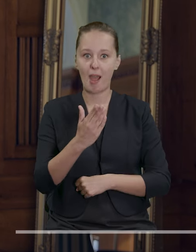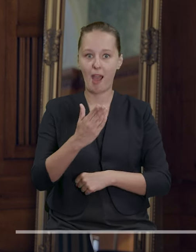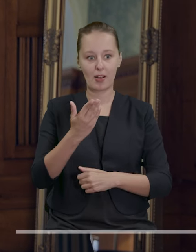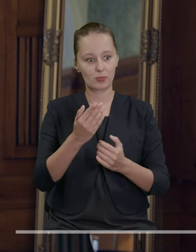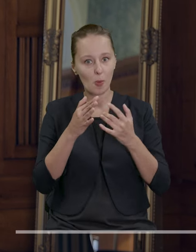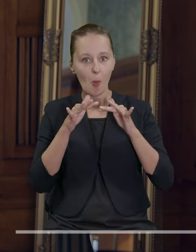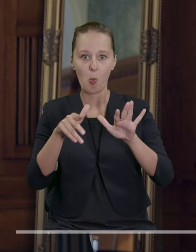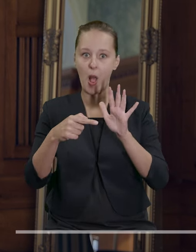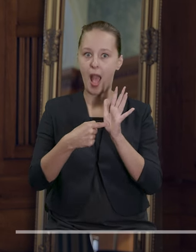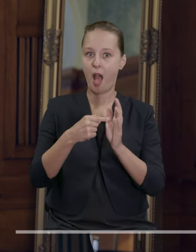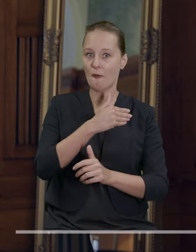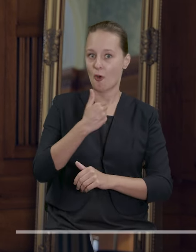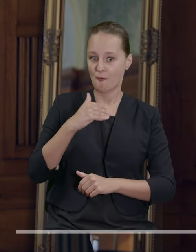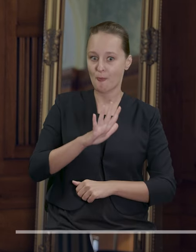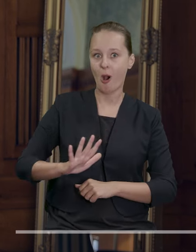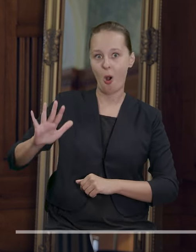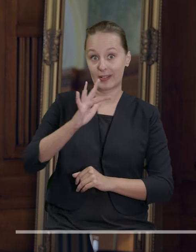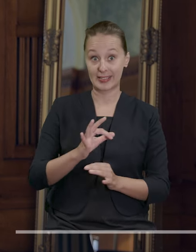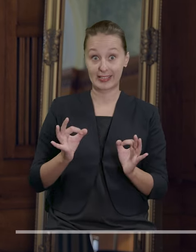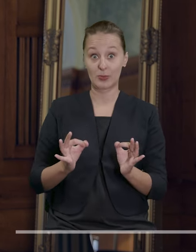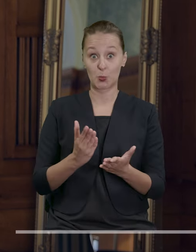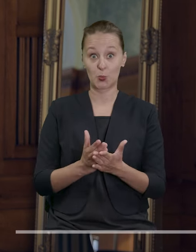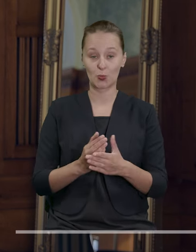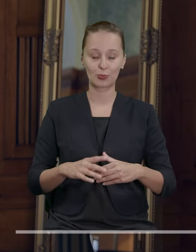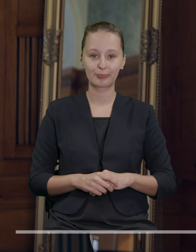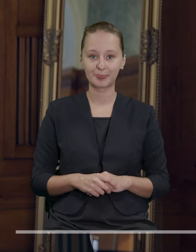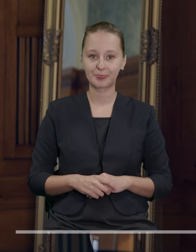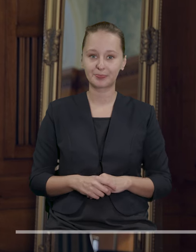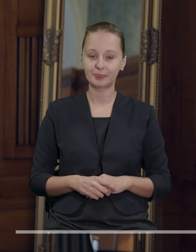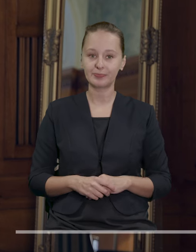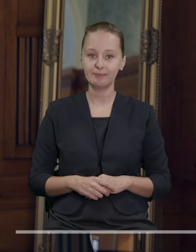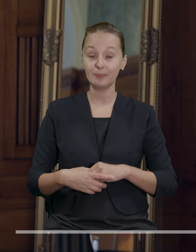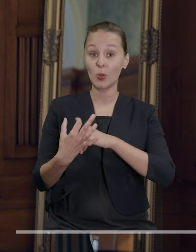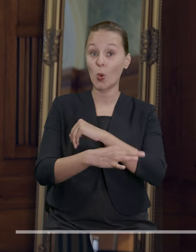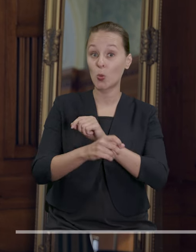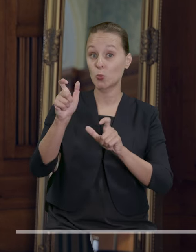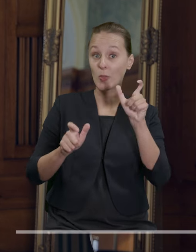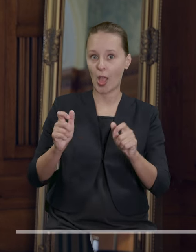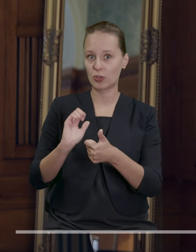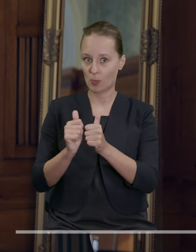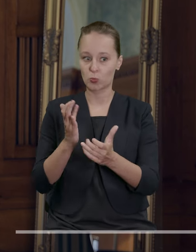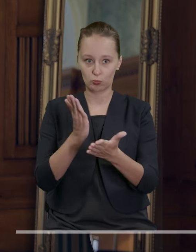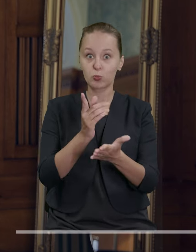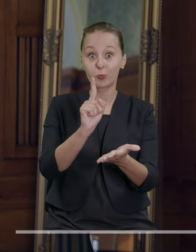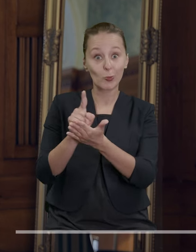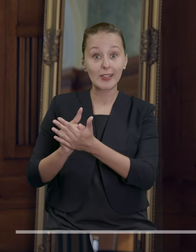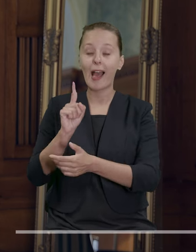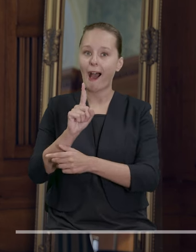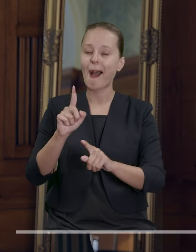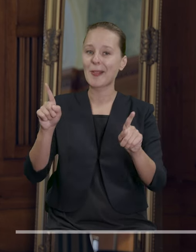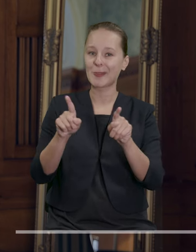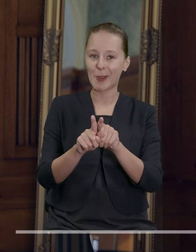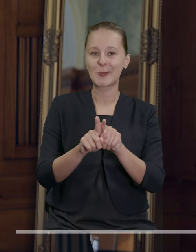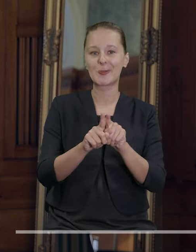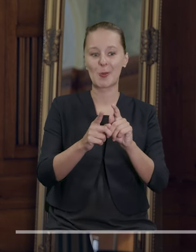bardzo dużą renomą w Polsce już w tej chwili. Mamy sukcesy naszych studentów sportowców, ale mamy